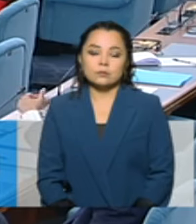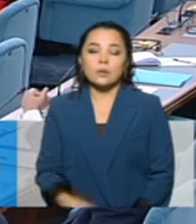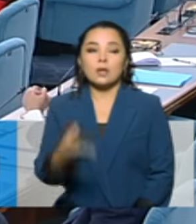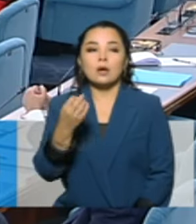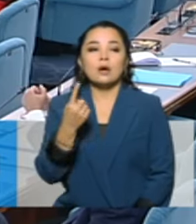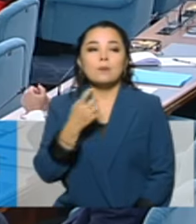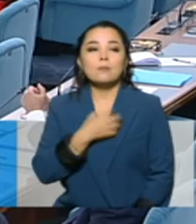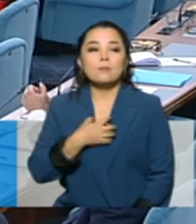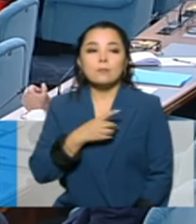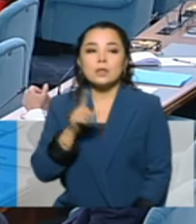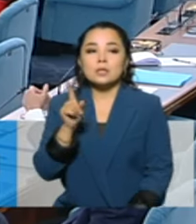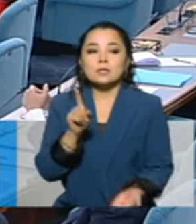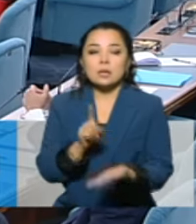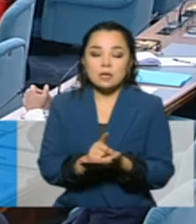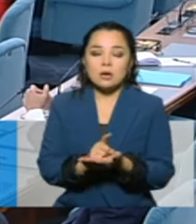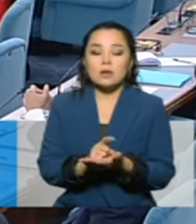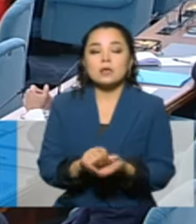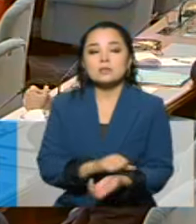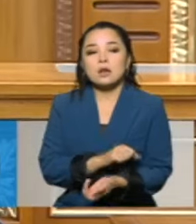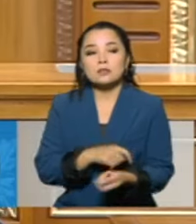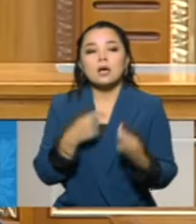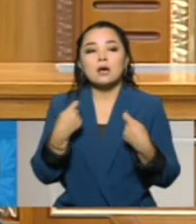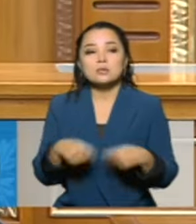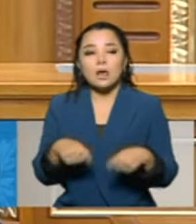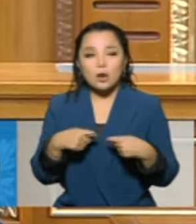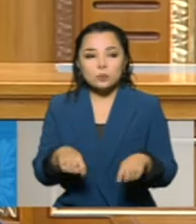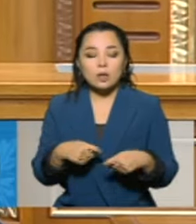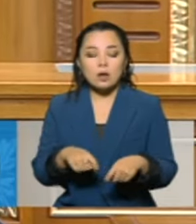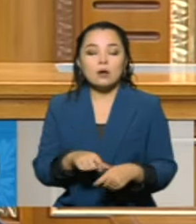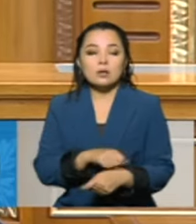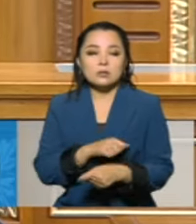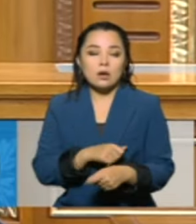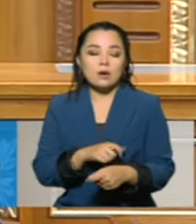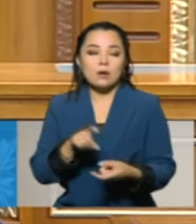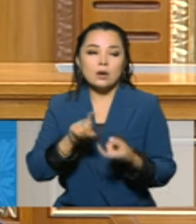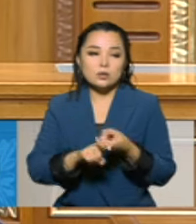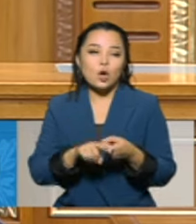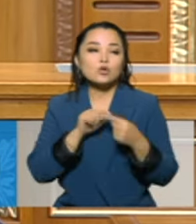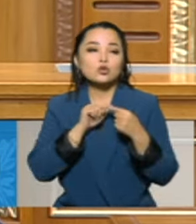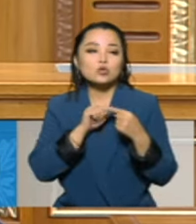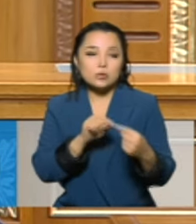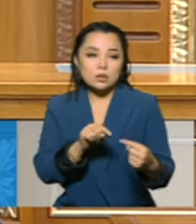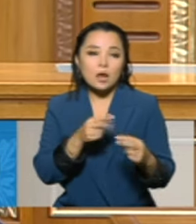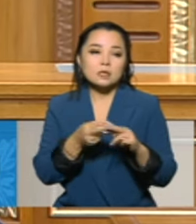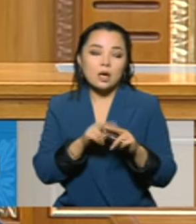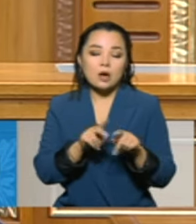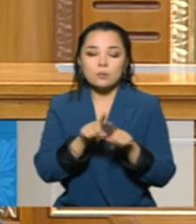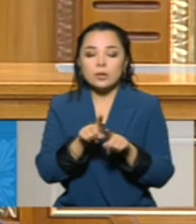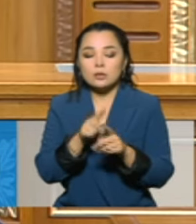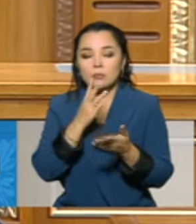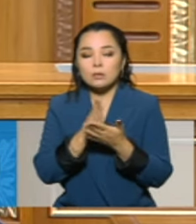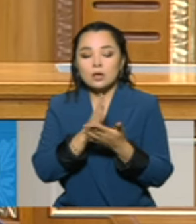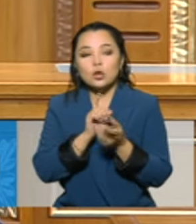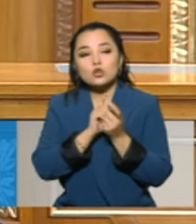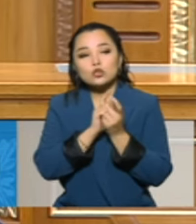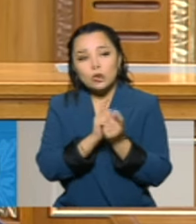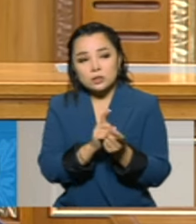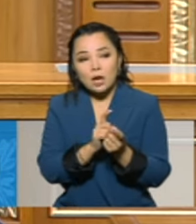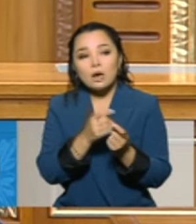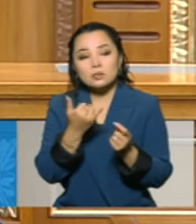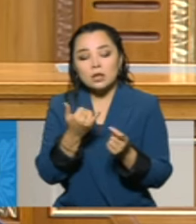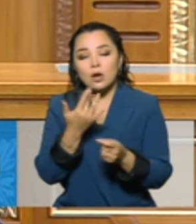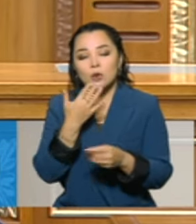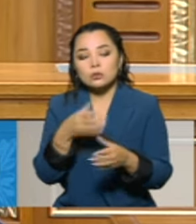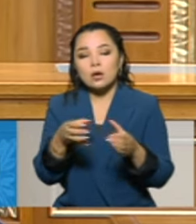Тағы бір маңызды міндет – есірткі саудасына және нашақорлыққа қарсы күрес. Бұл ұлттың генетикалық